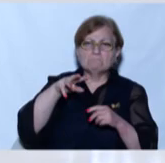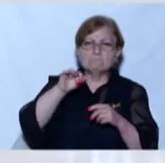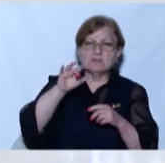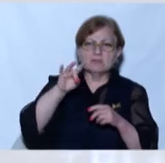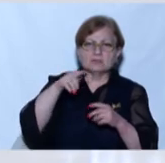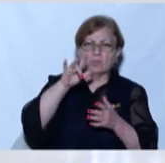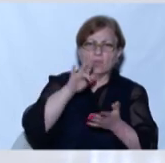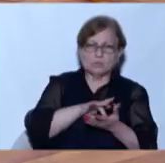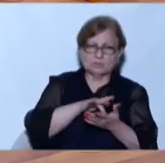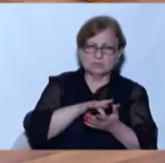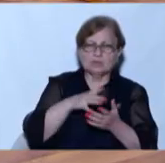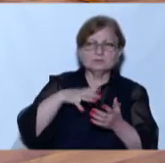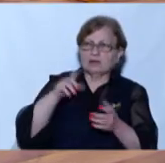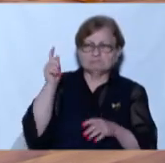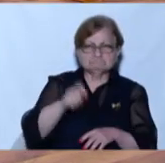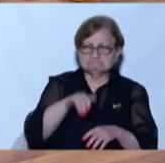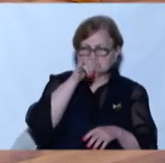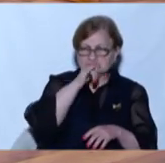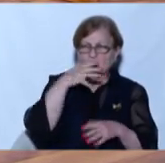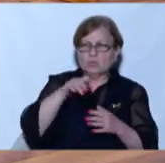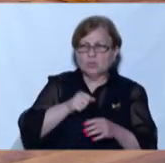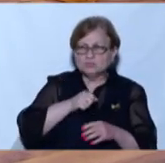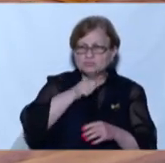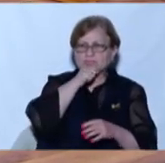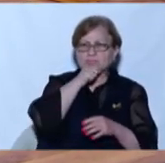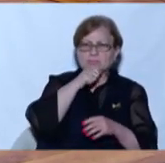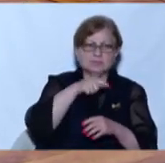ვითარება საქართველოსში ვერ ჩამოდის უკვე ასაკშიც არის კაცი ახაც